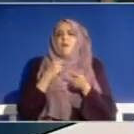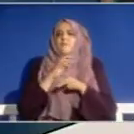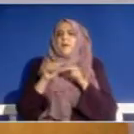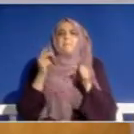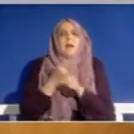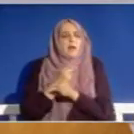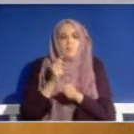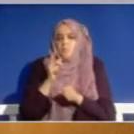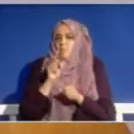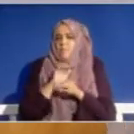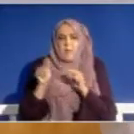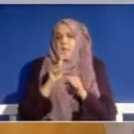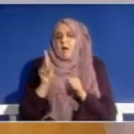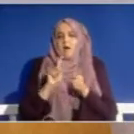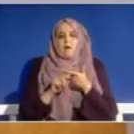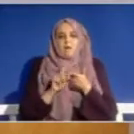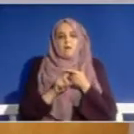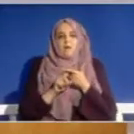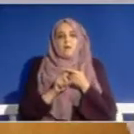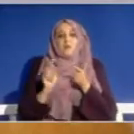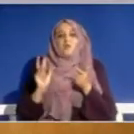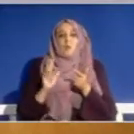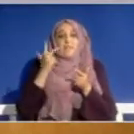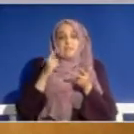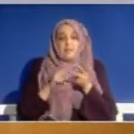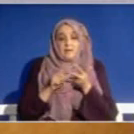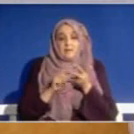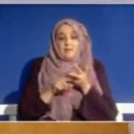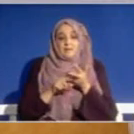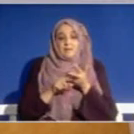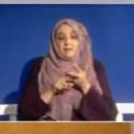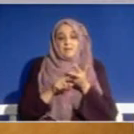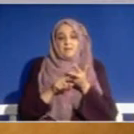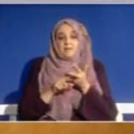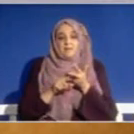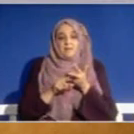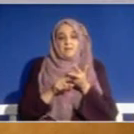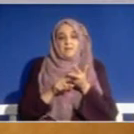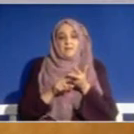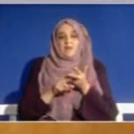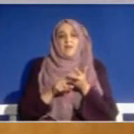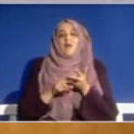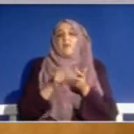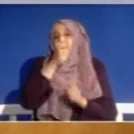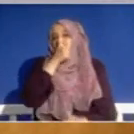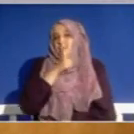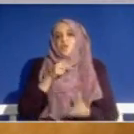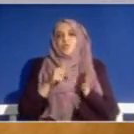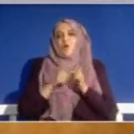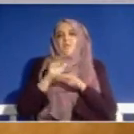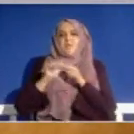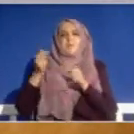مليحة إلى آخره. هذا هو المرتبة الثانية. المرتبة الثالثة الصبر على الأذى،